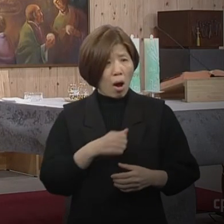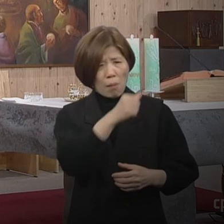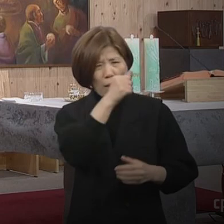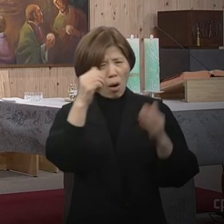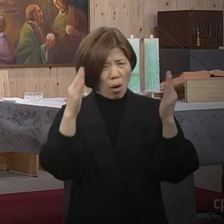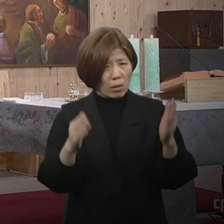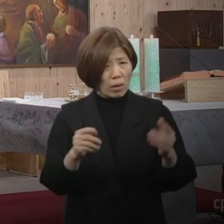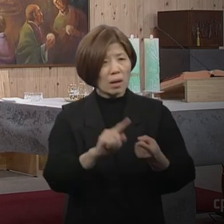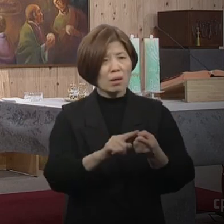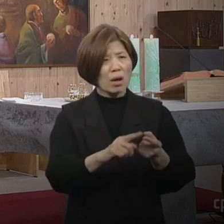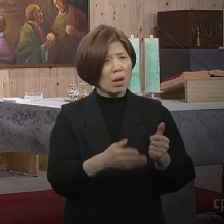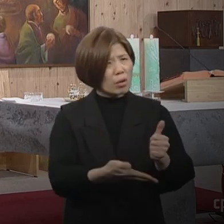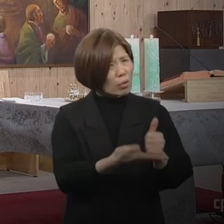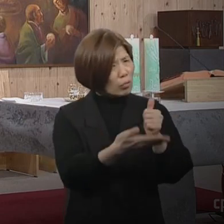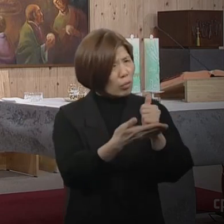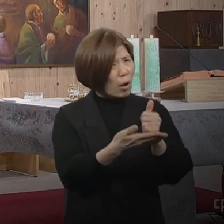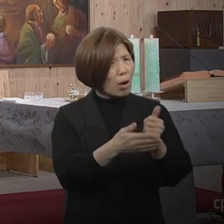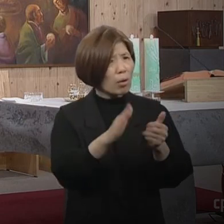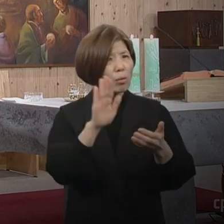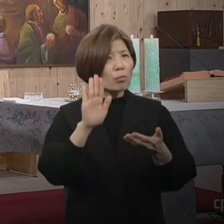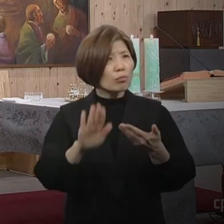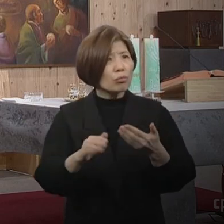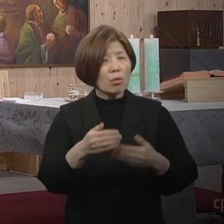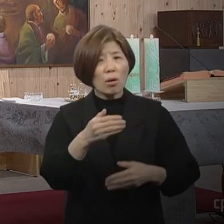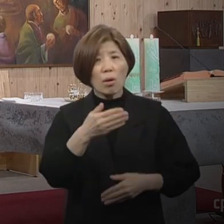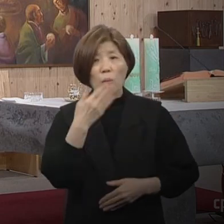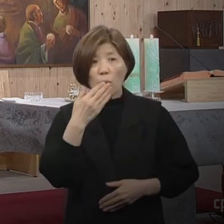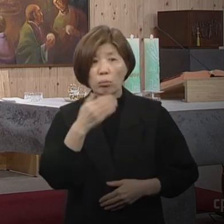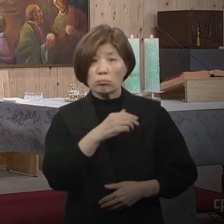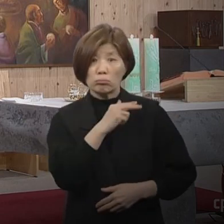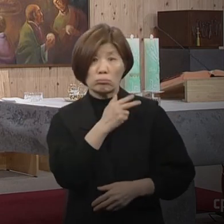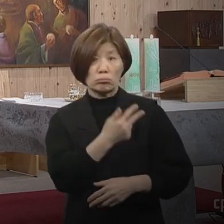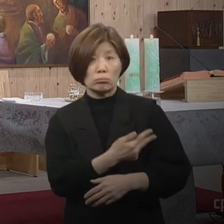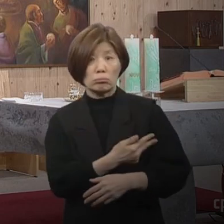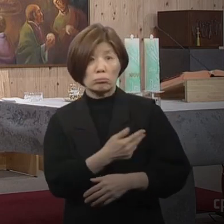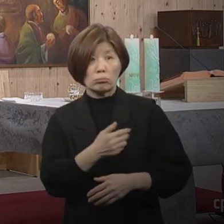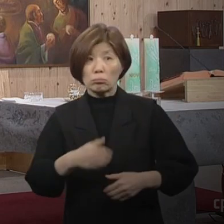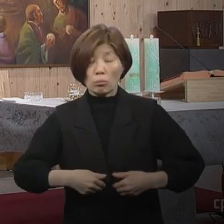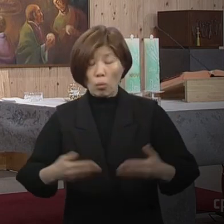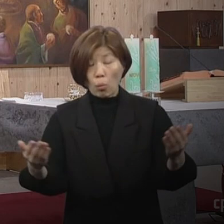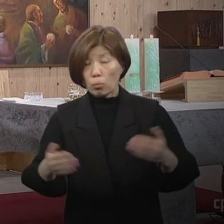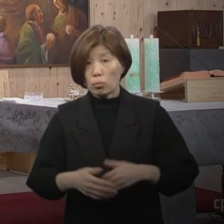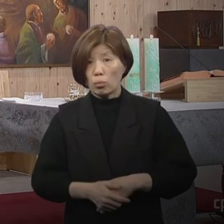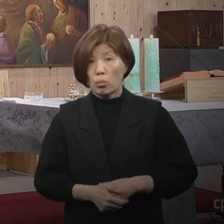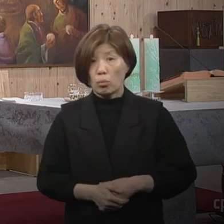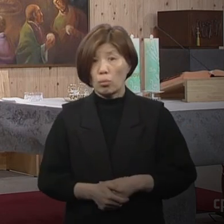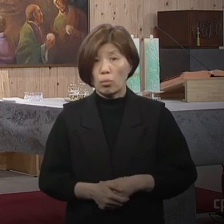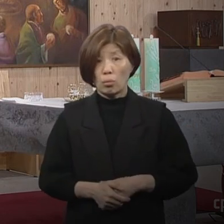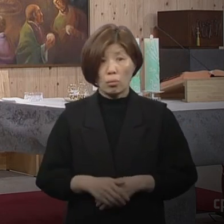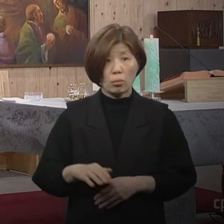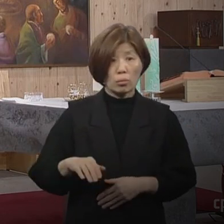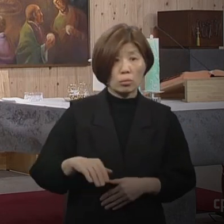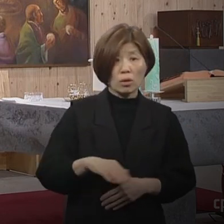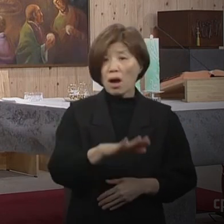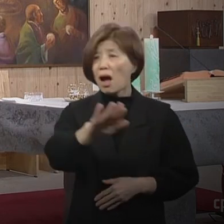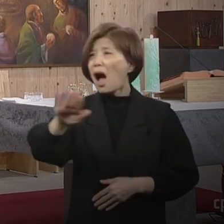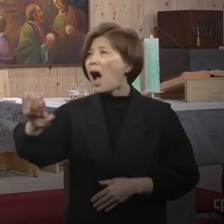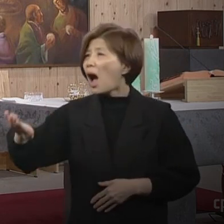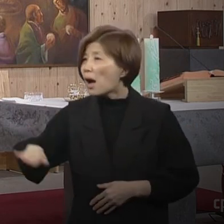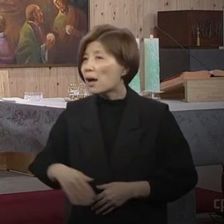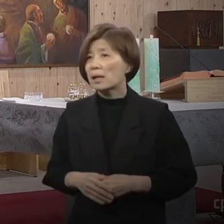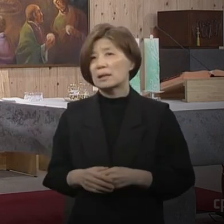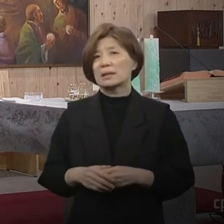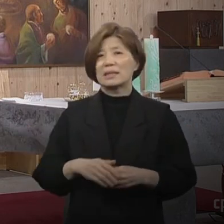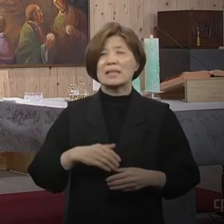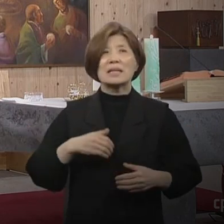모아 칭송하면서 음식을 먹어야 그게 음식 먹을 자격이 있는 건가? 아닙니다. 그냥 다 같이 즐거우면